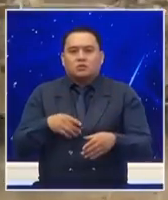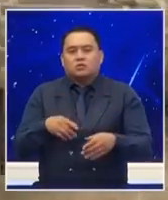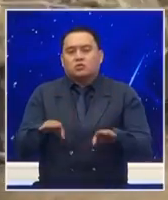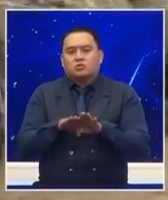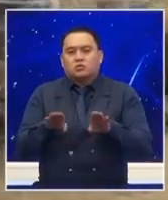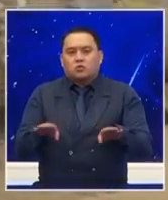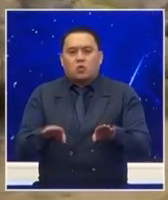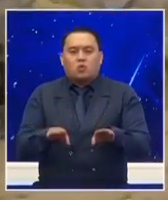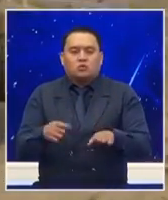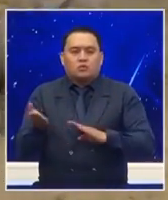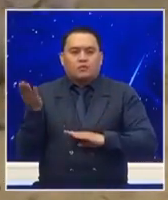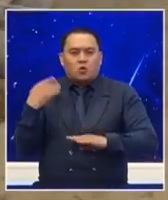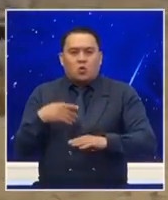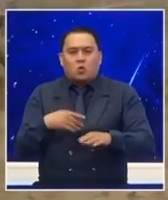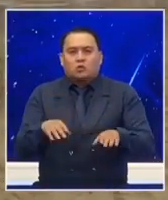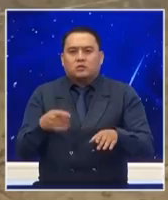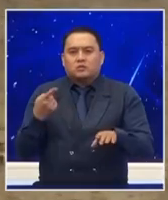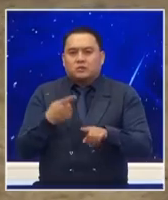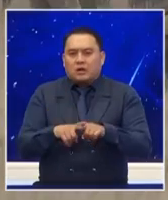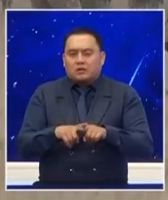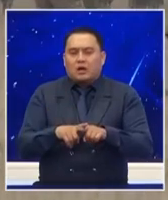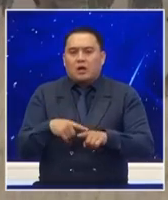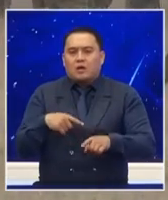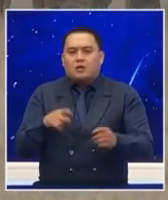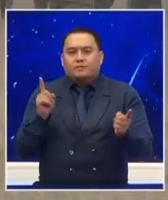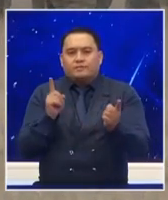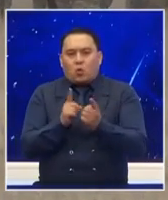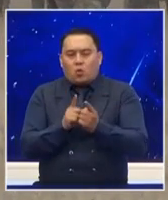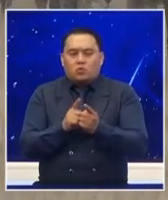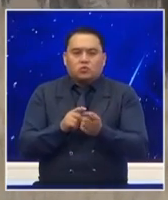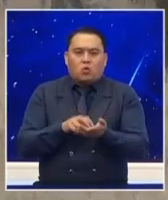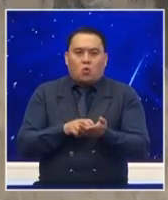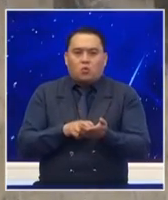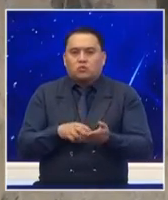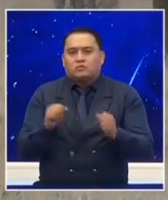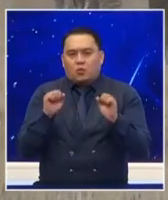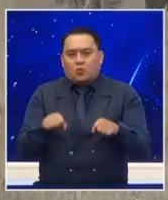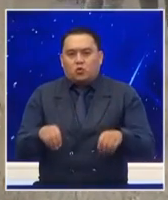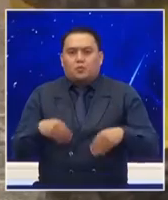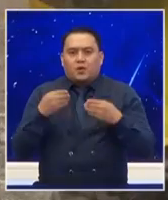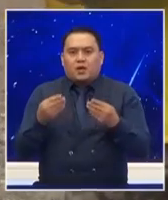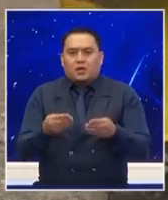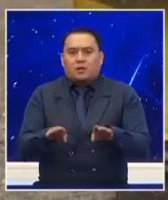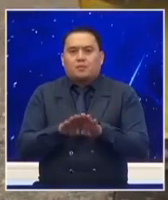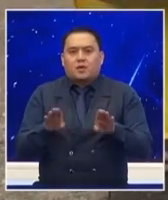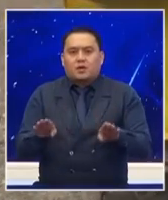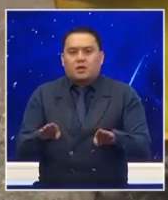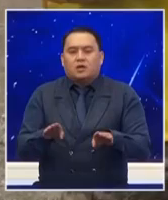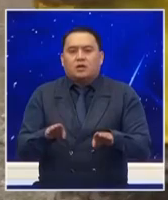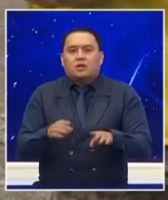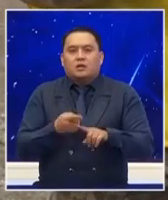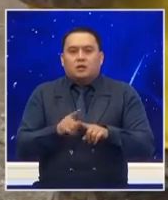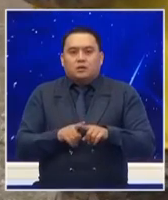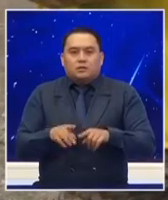алаңы іспетті. Жас сарбаздардың бронды техникамен бетпе-бет келген кездегі қорқынышын жеңуге мүмкіндік береді. Сынақ алдымен тікенекті